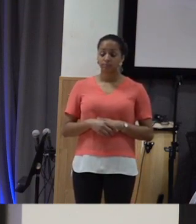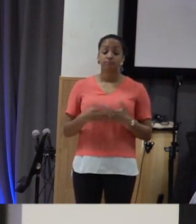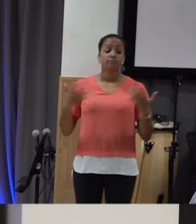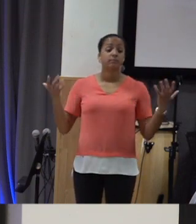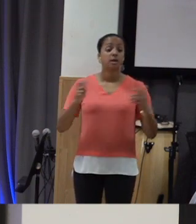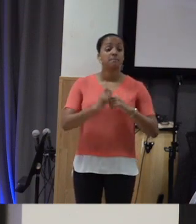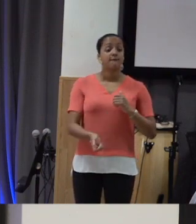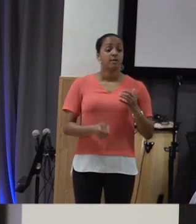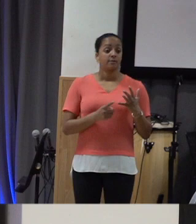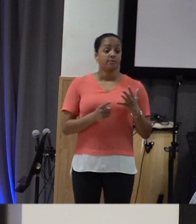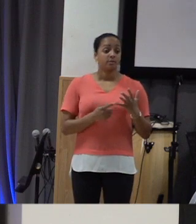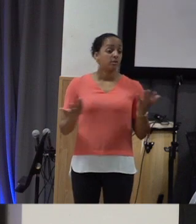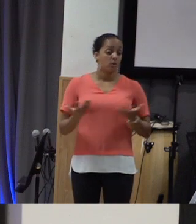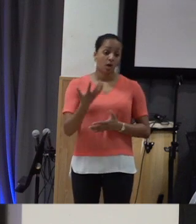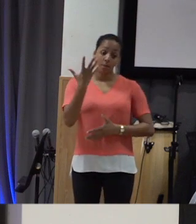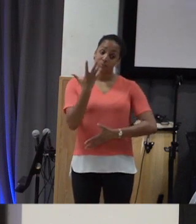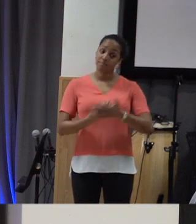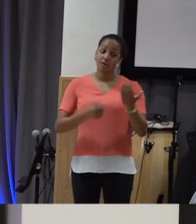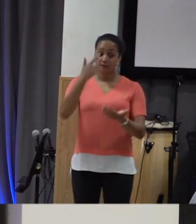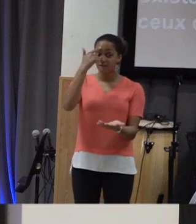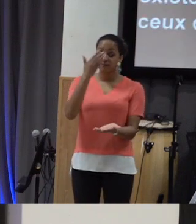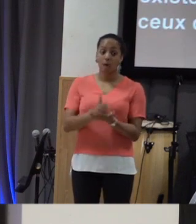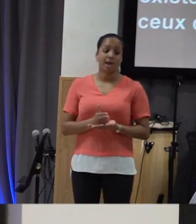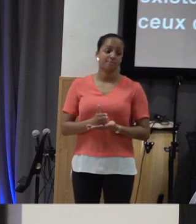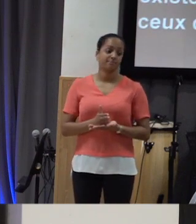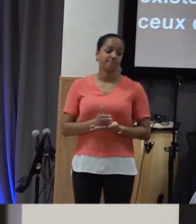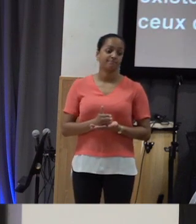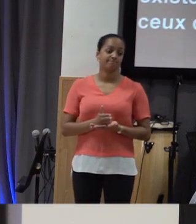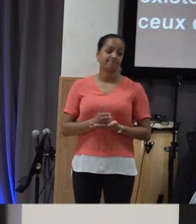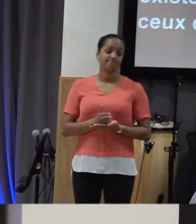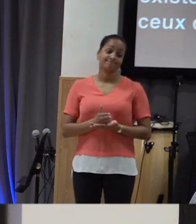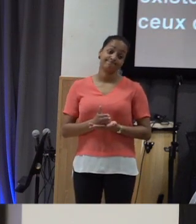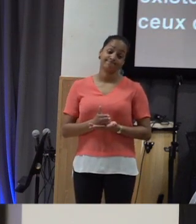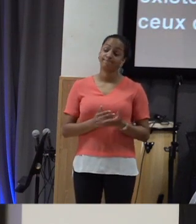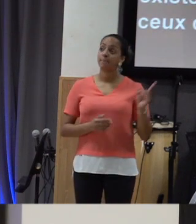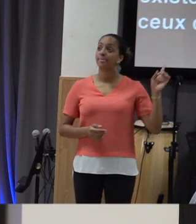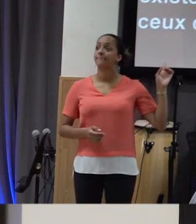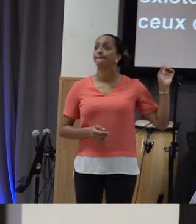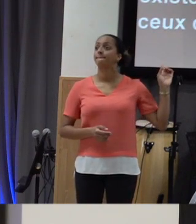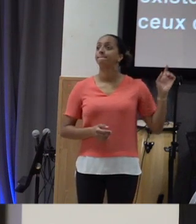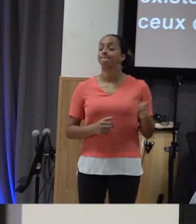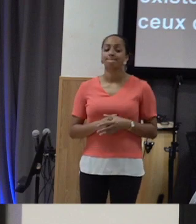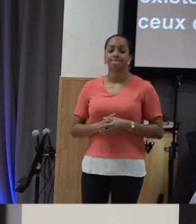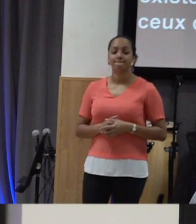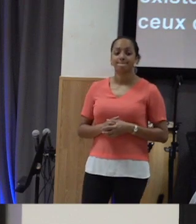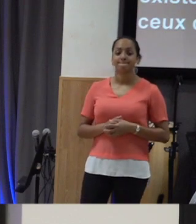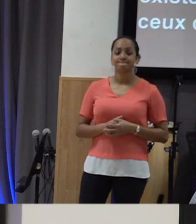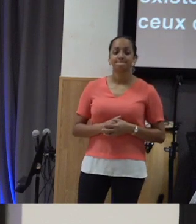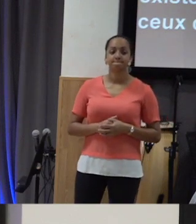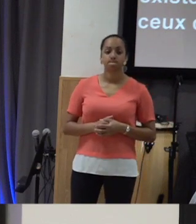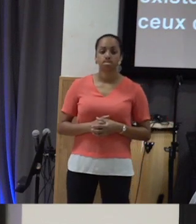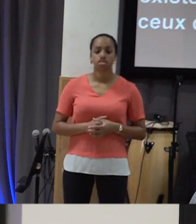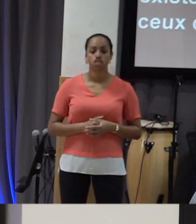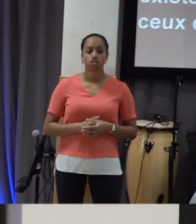foi. Hébreux chapitre 11, verset 6 dira, Hébreux 11, 6, « Sans la foi, il est impossible de lui